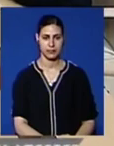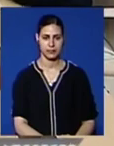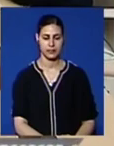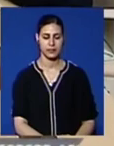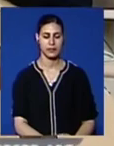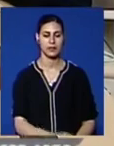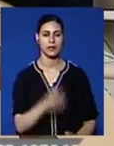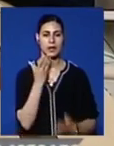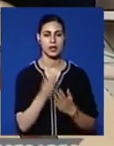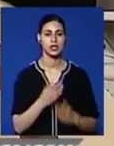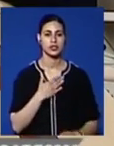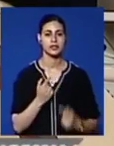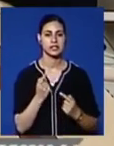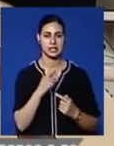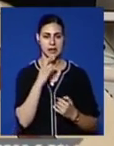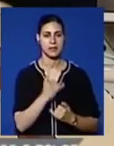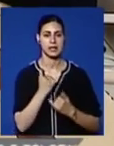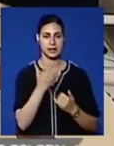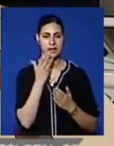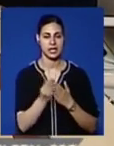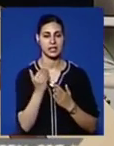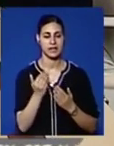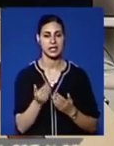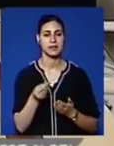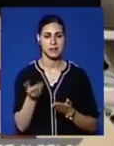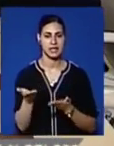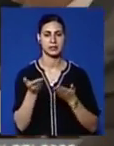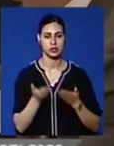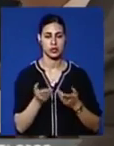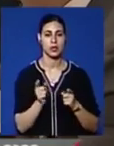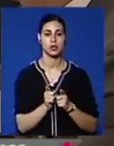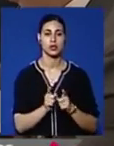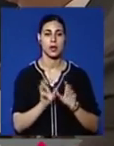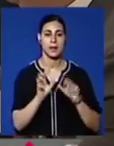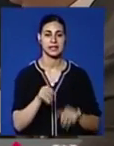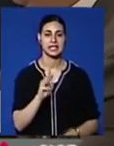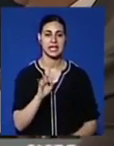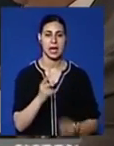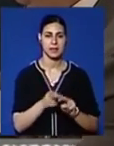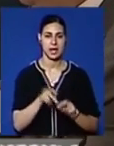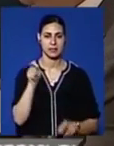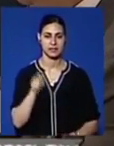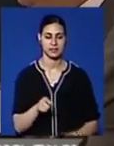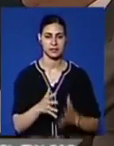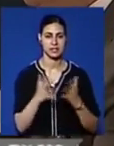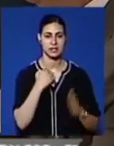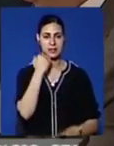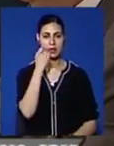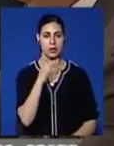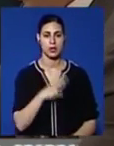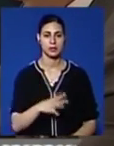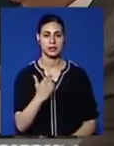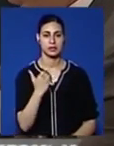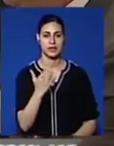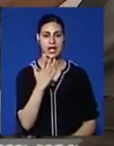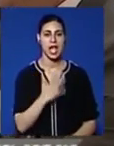ჩვენთვის დიდი პატივია თქვენი მასპინძლობა. დიდი მადლობა თქვენ და განსაკუთრებით პრეზიდენტ ტრამპს ამ ვიზიტისთვის. დიდი მადლობა, რომ საქართველო